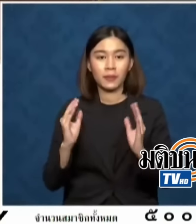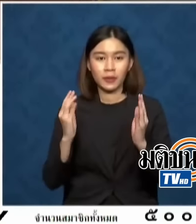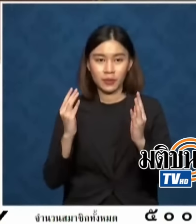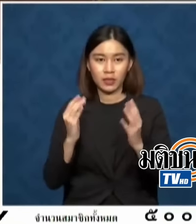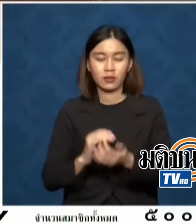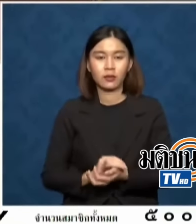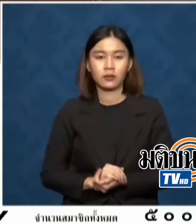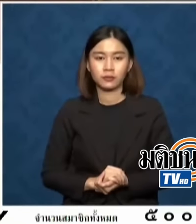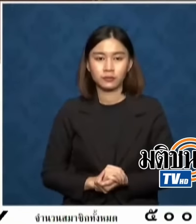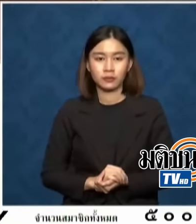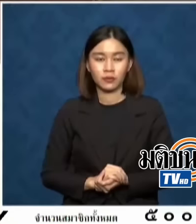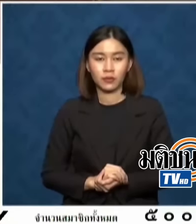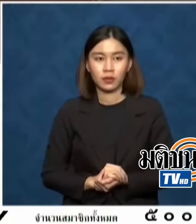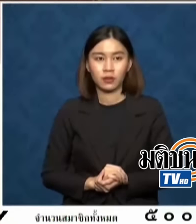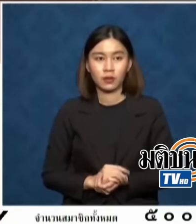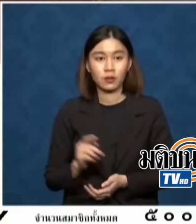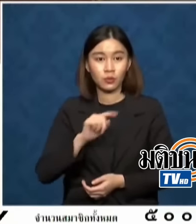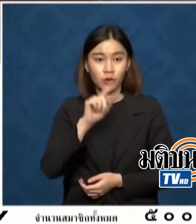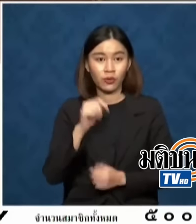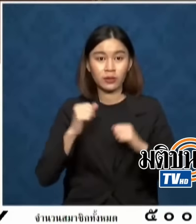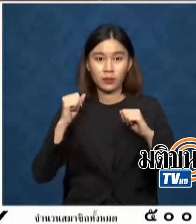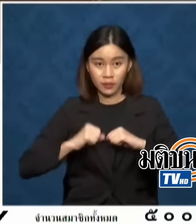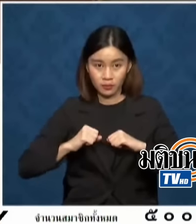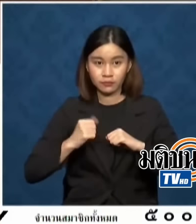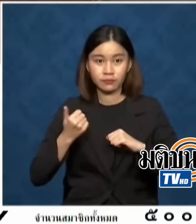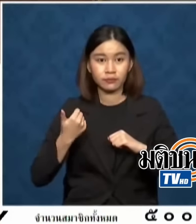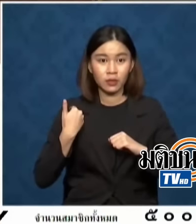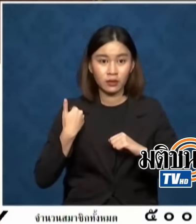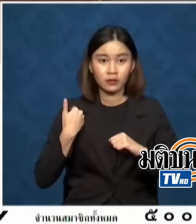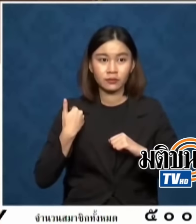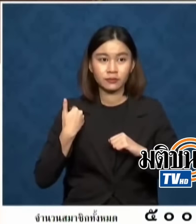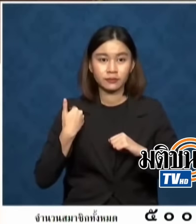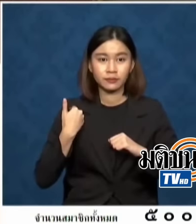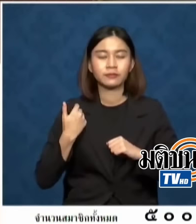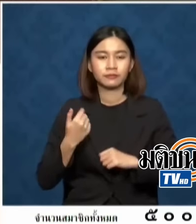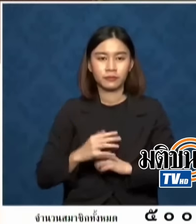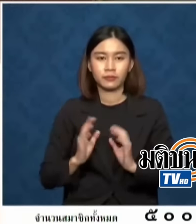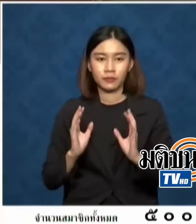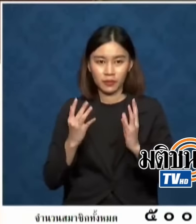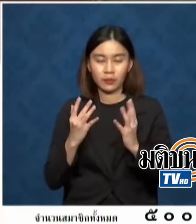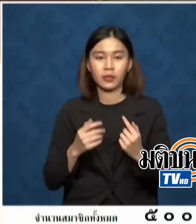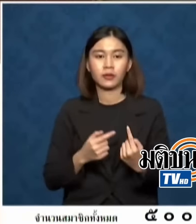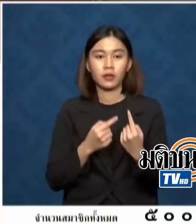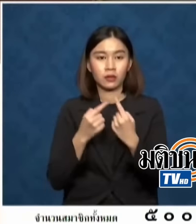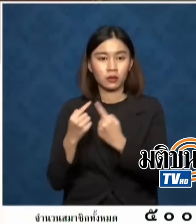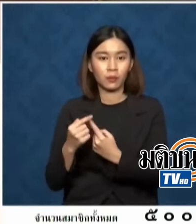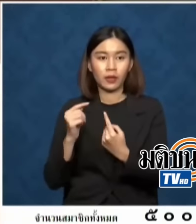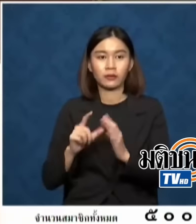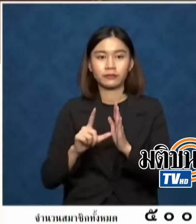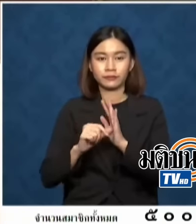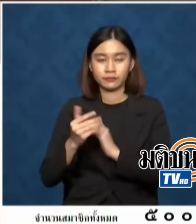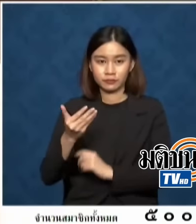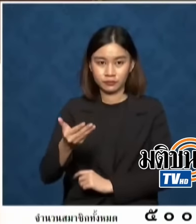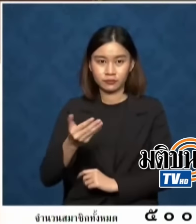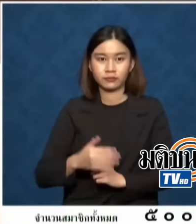ครับแล้วก็ติดใจที่จะลงมติไหมครับไม่มีเนาะนะครับก็ต่อไปครับท่านเลขาม